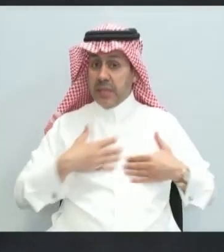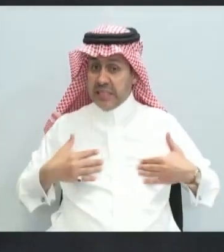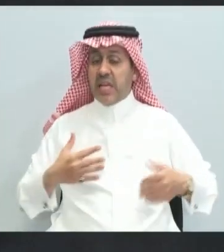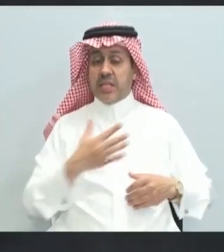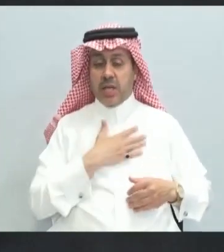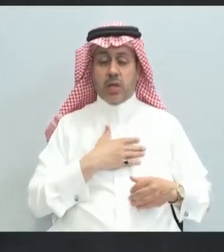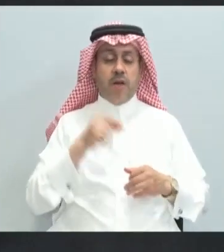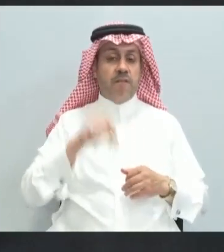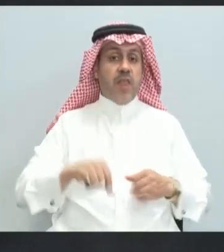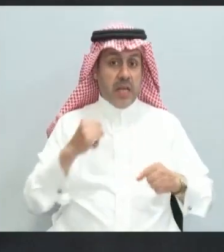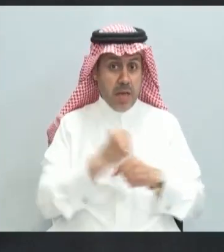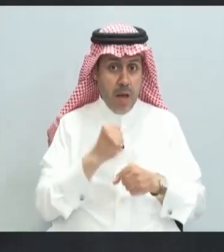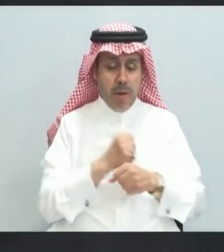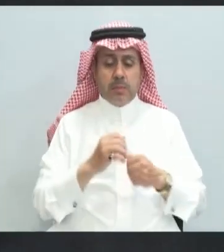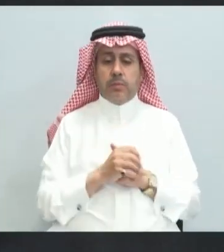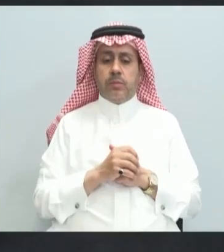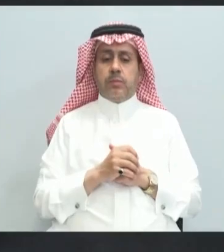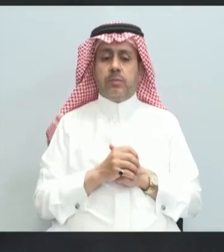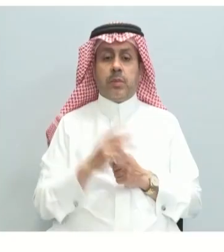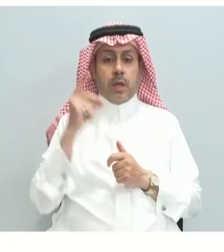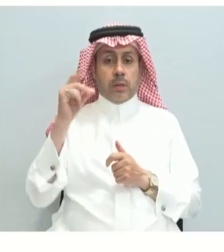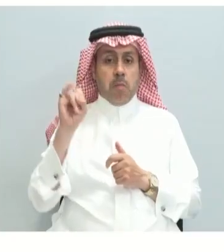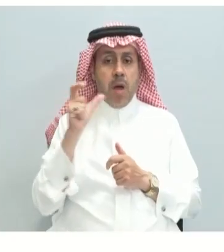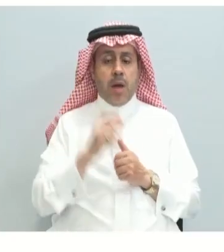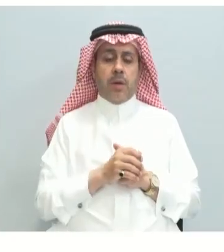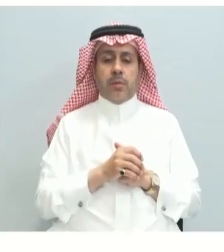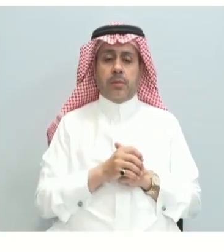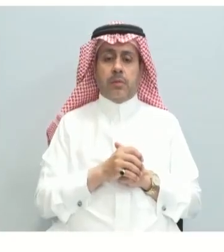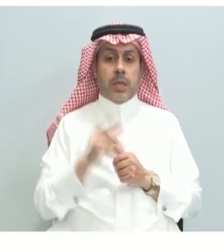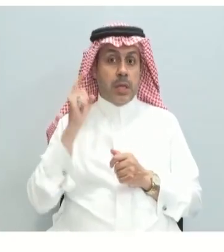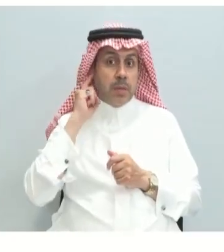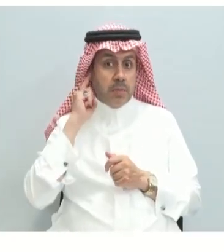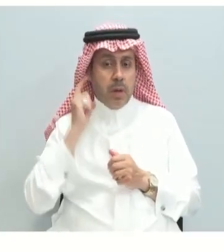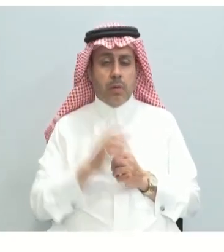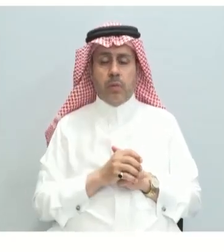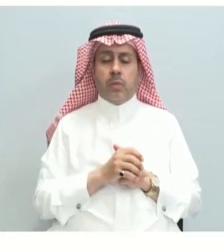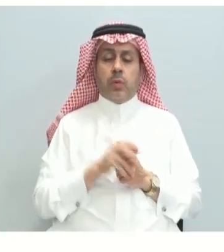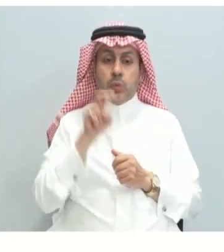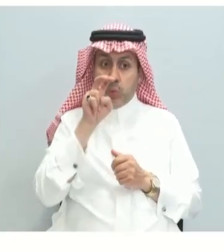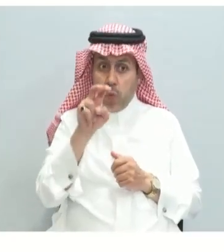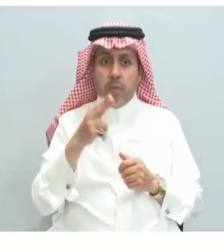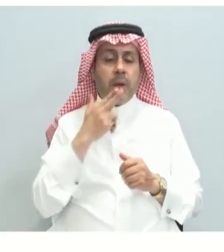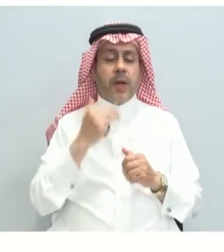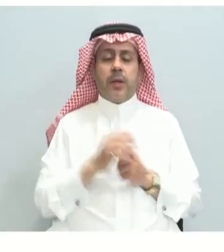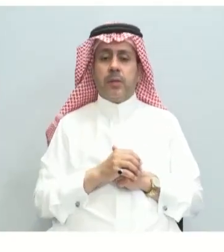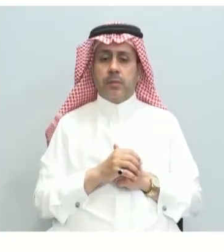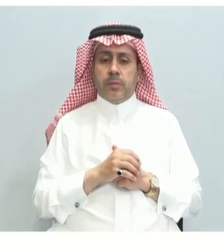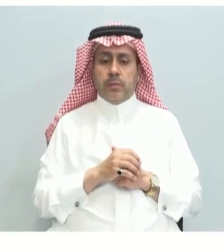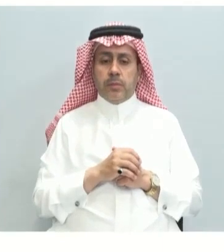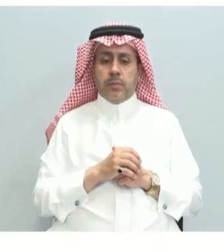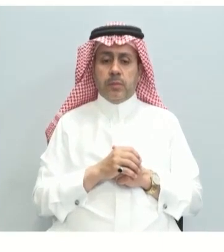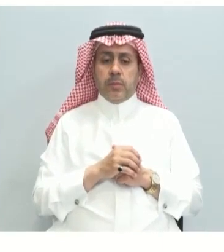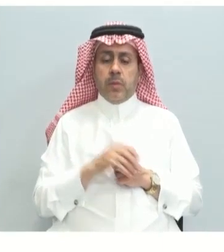وهو في ذات العمل، ويطمئن لما يسمعه من الخير،